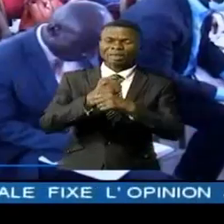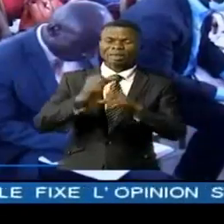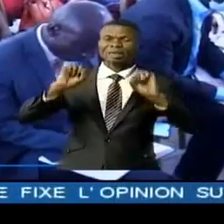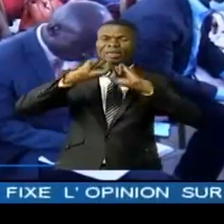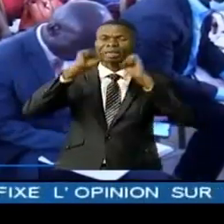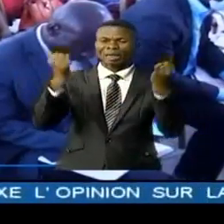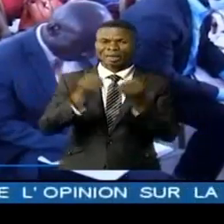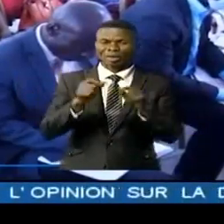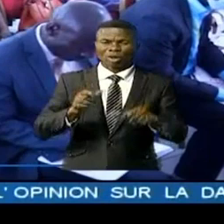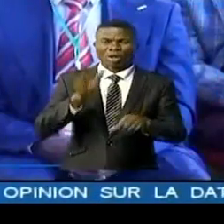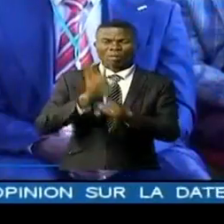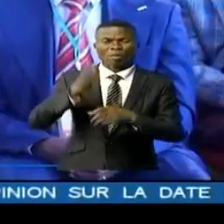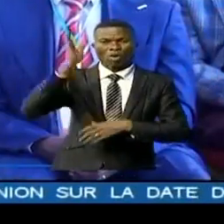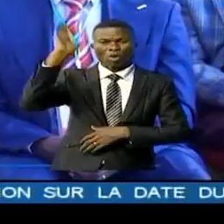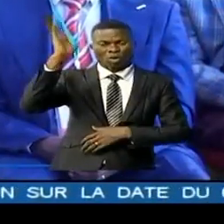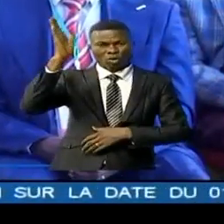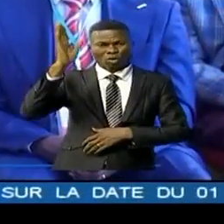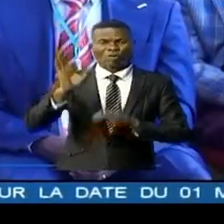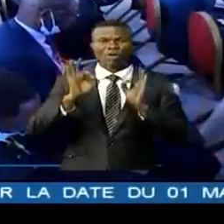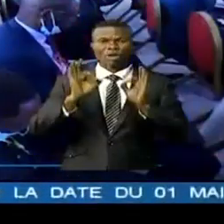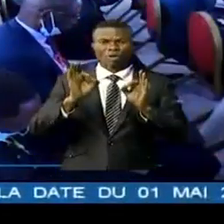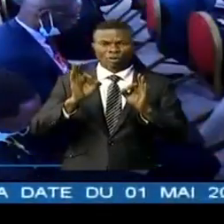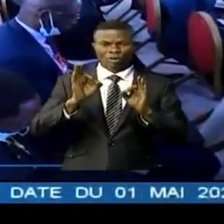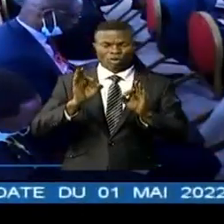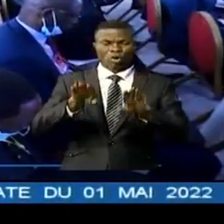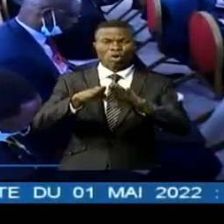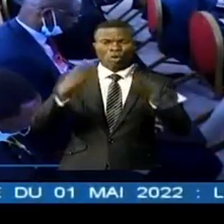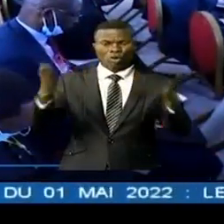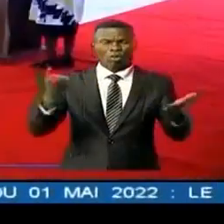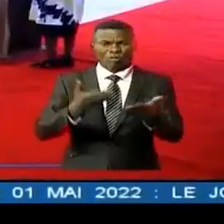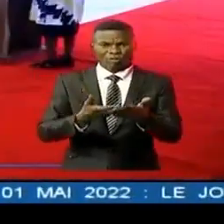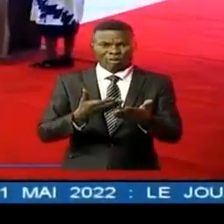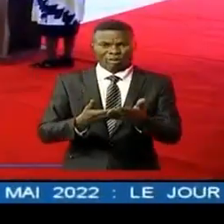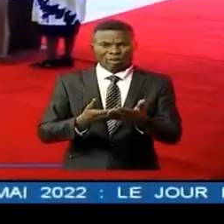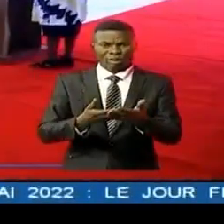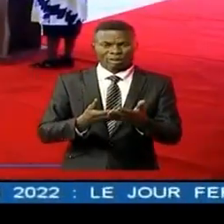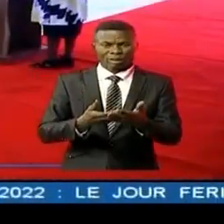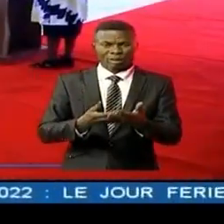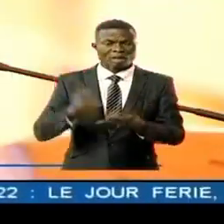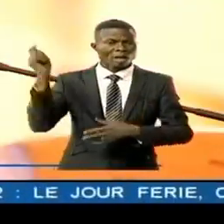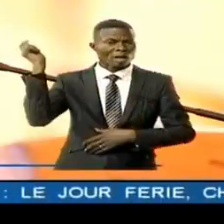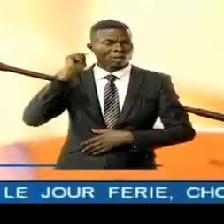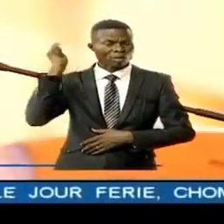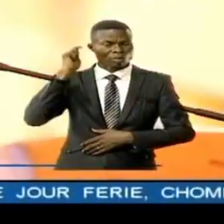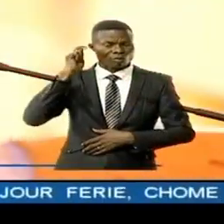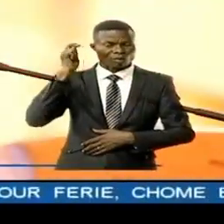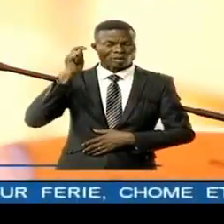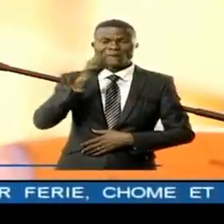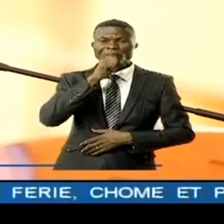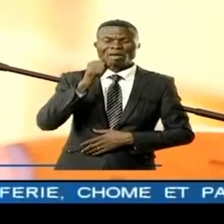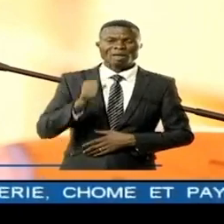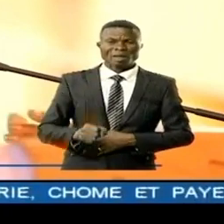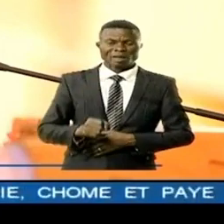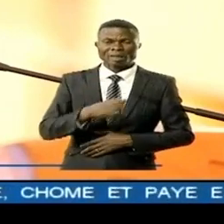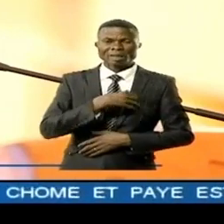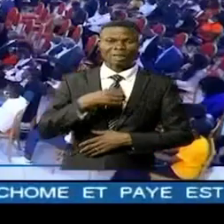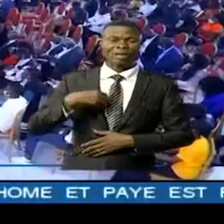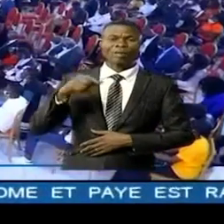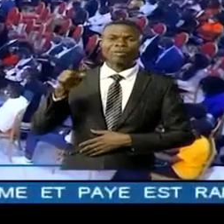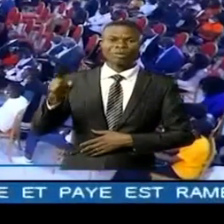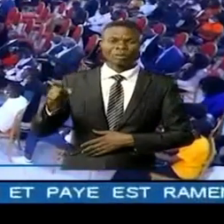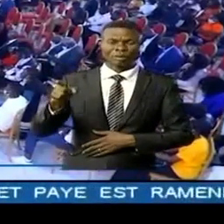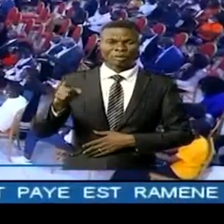de conférence inaugurale en marquer cette ouverture savoir c'est du professeur émérite elisabeth moudime des bouillies